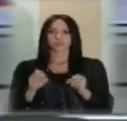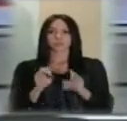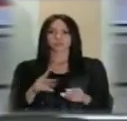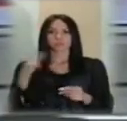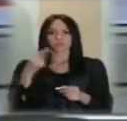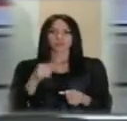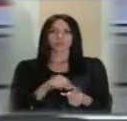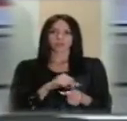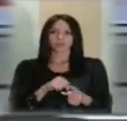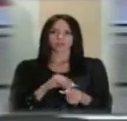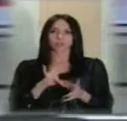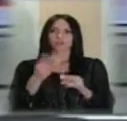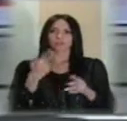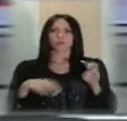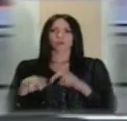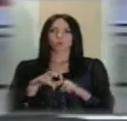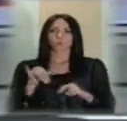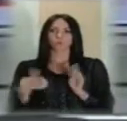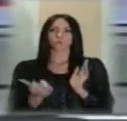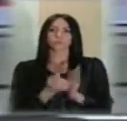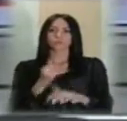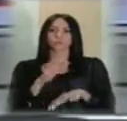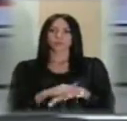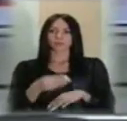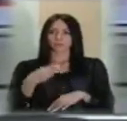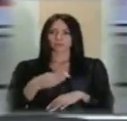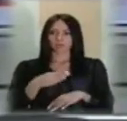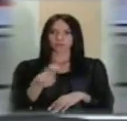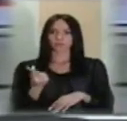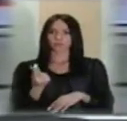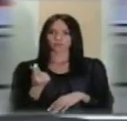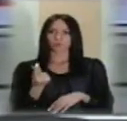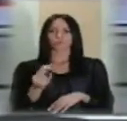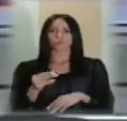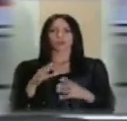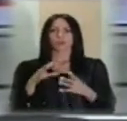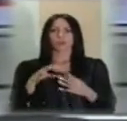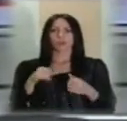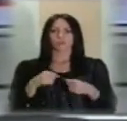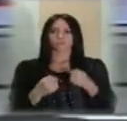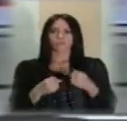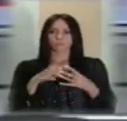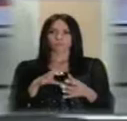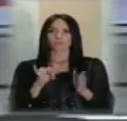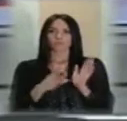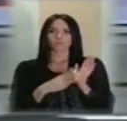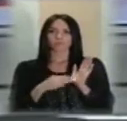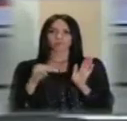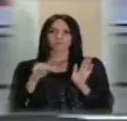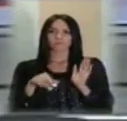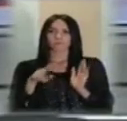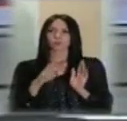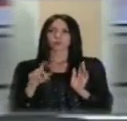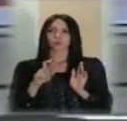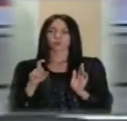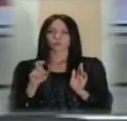час обшуків у них вилучили банківські картки, гроші, зброю, автомобілі, 8 тисяч доз небезпечної психотропної речовини,